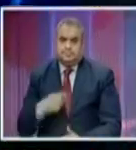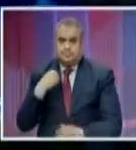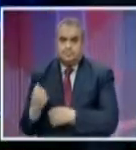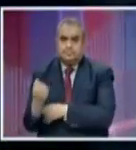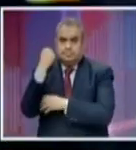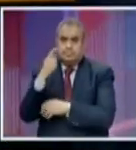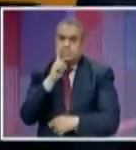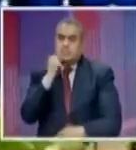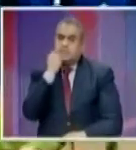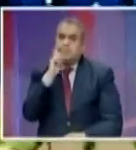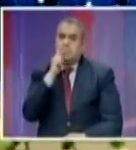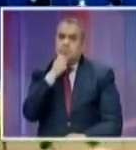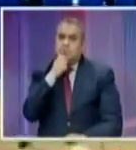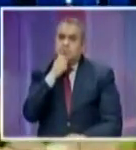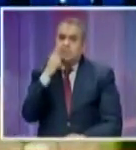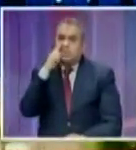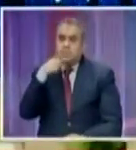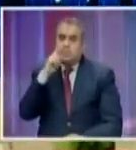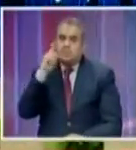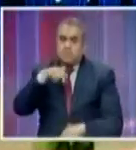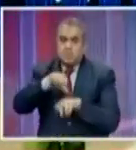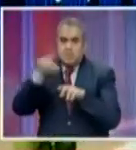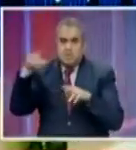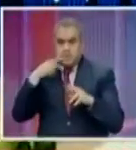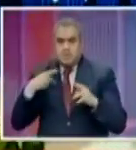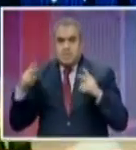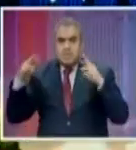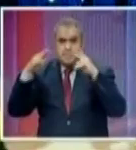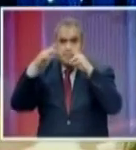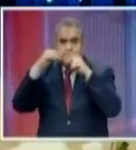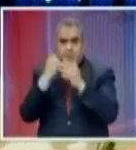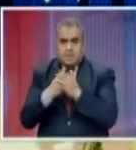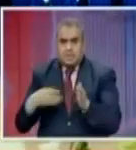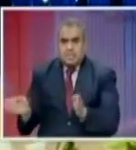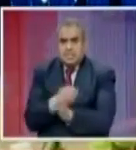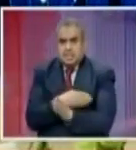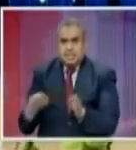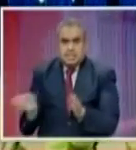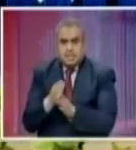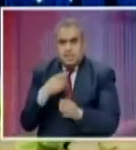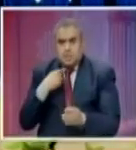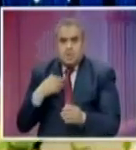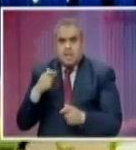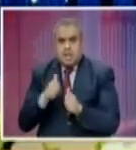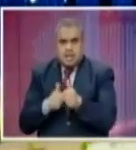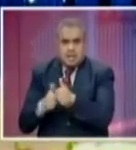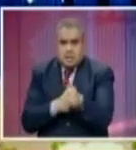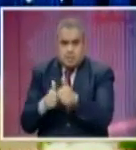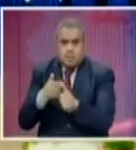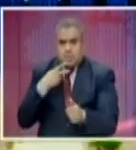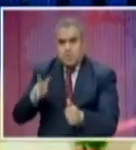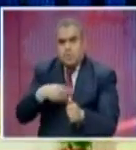البطل مصطفى محمد نوفل من محافظه الغربيه، بطل تنس طاوله والعاب قوى وكره